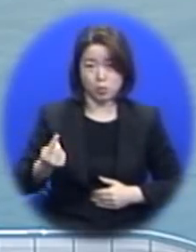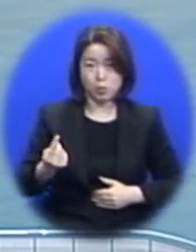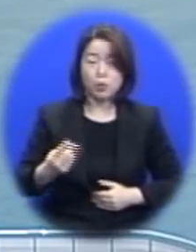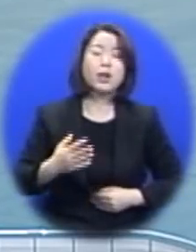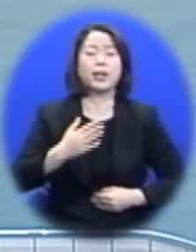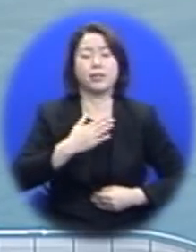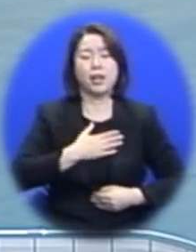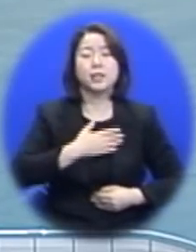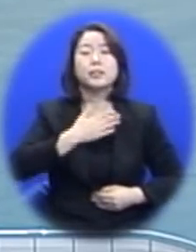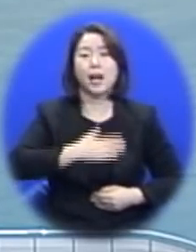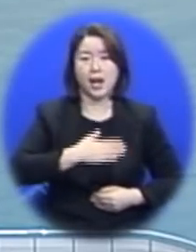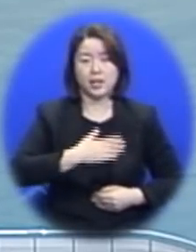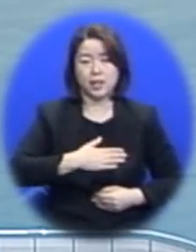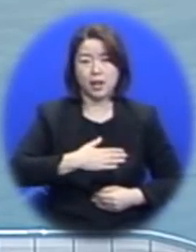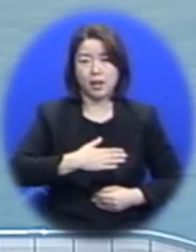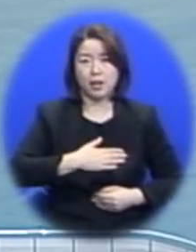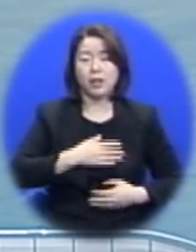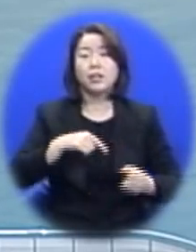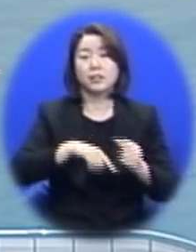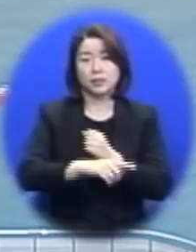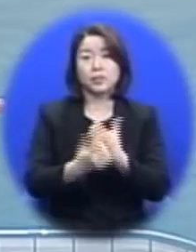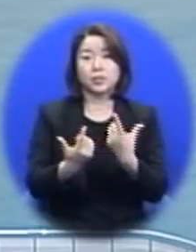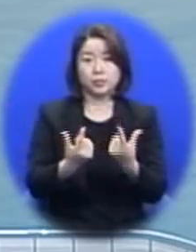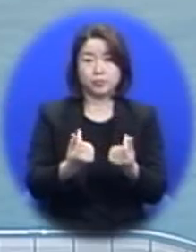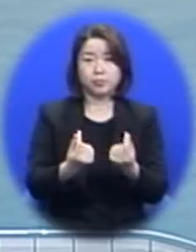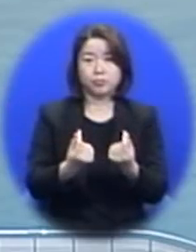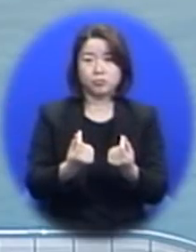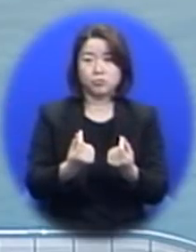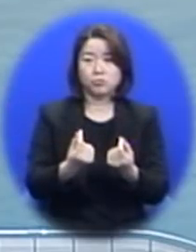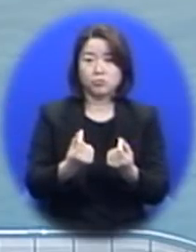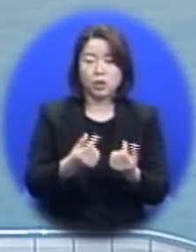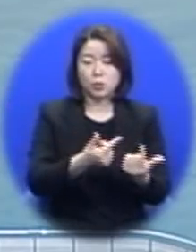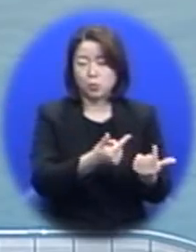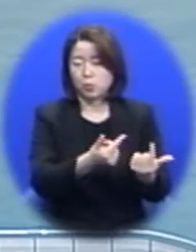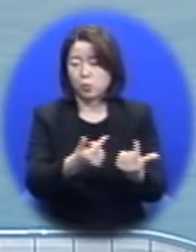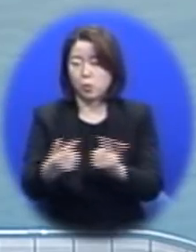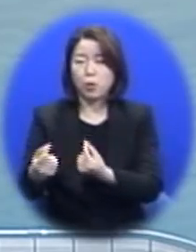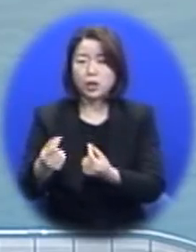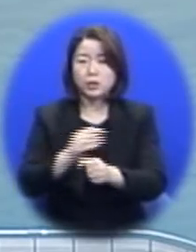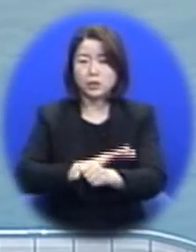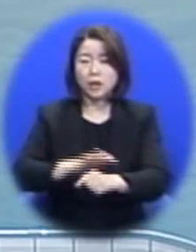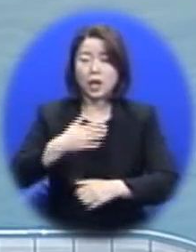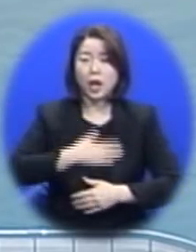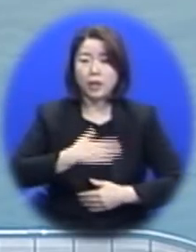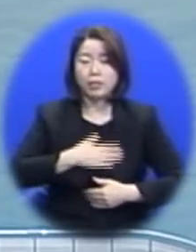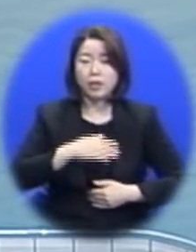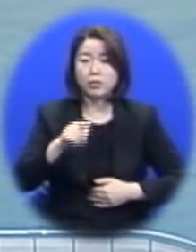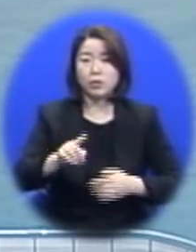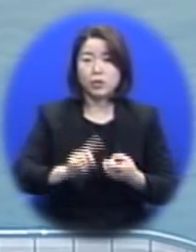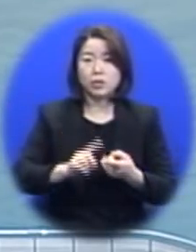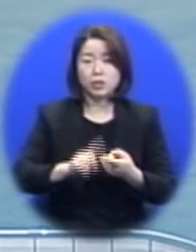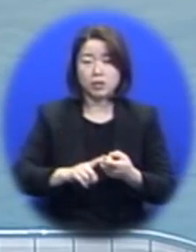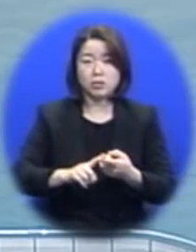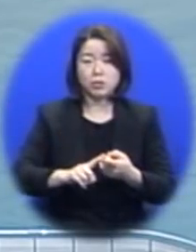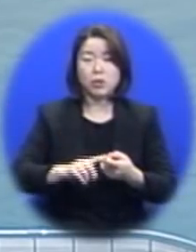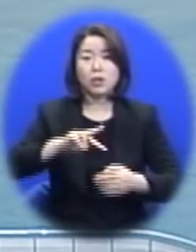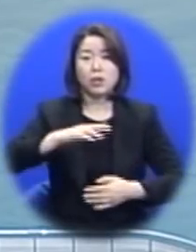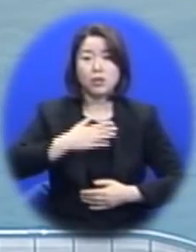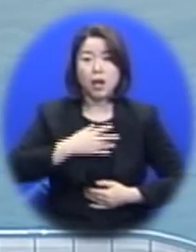나는 안다 그런 뜻입니다. 뭐 너도 나도 다 잘 아는 것을 예수님이 굳이 나는 안다고 말할 이유가